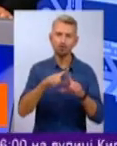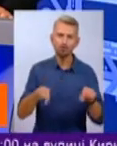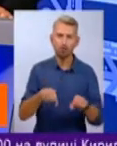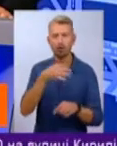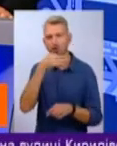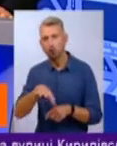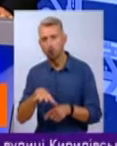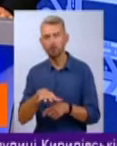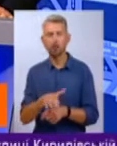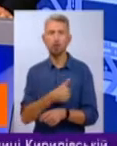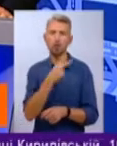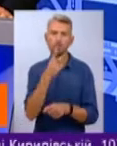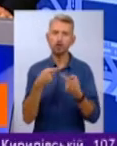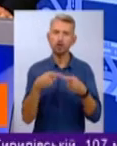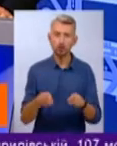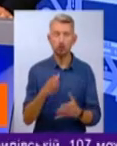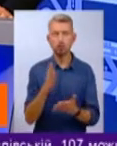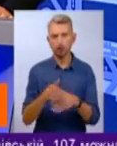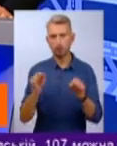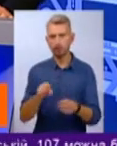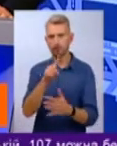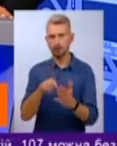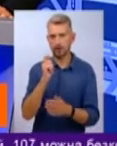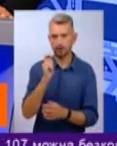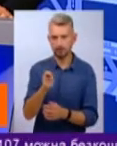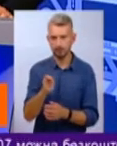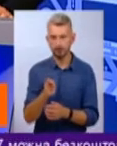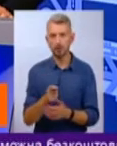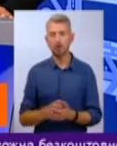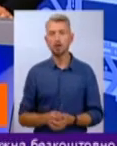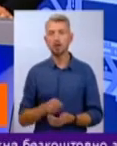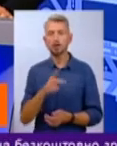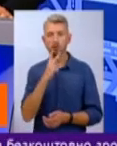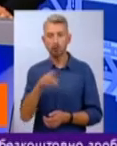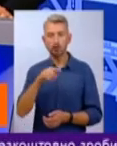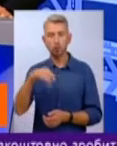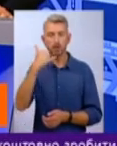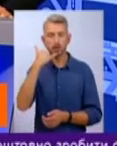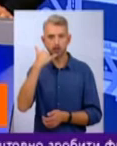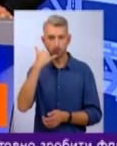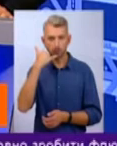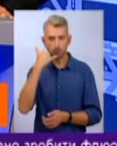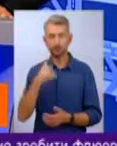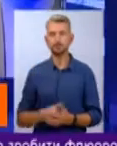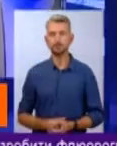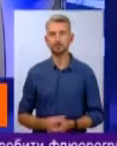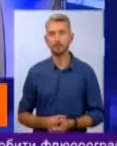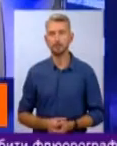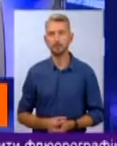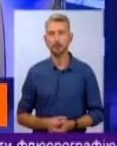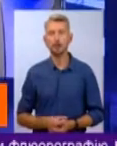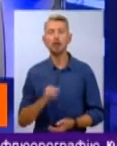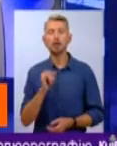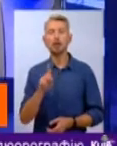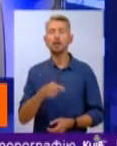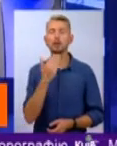вони б хотіли бачити іншу, і є можливість поставити свої запитання в прямому ефірі. Ви бачите телефон, телефонуйте. І переадресую